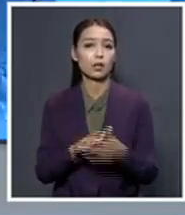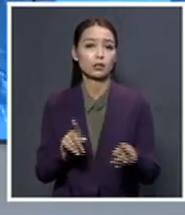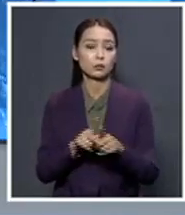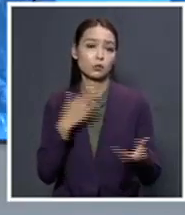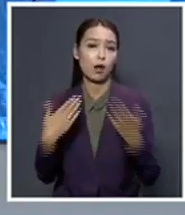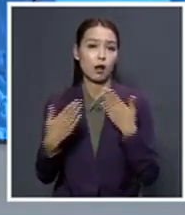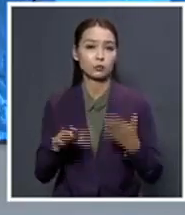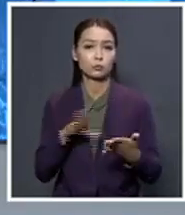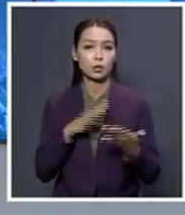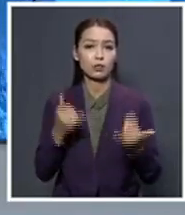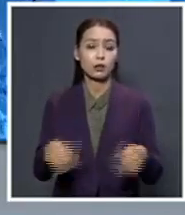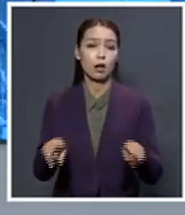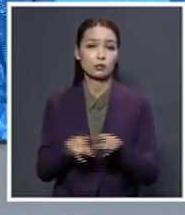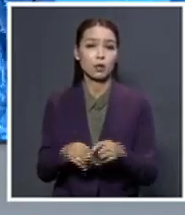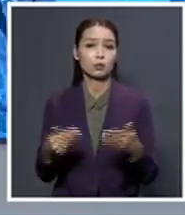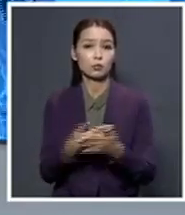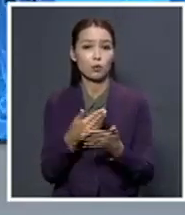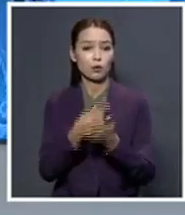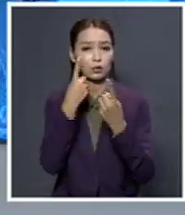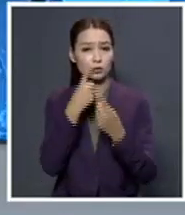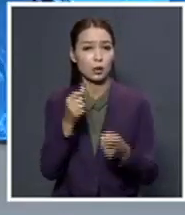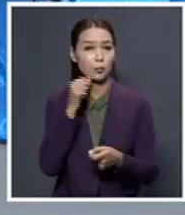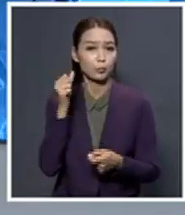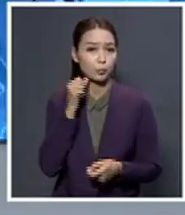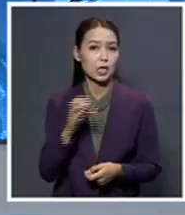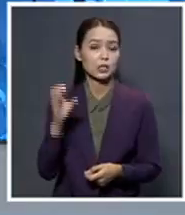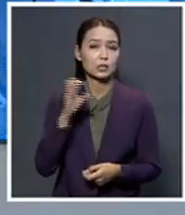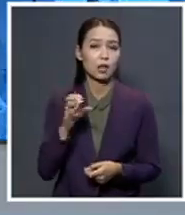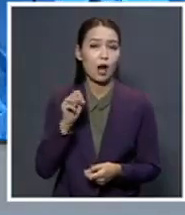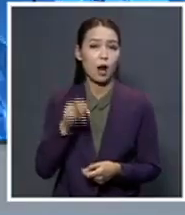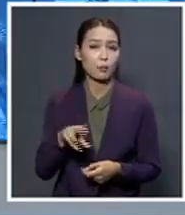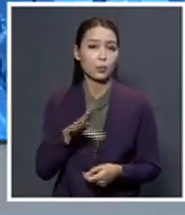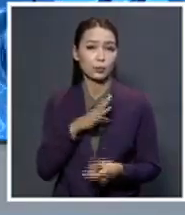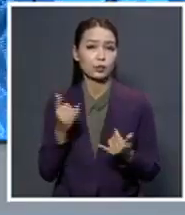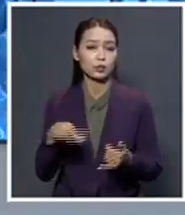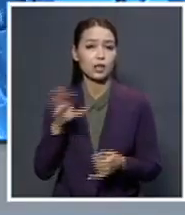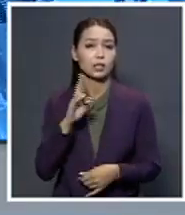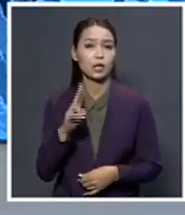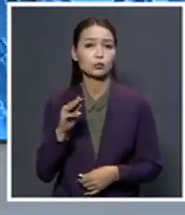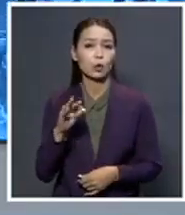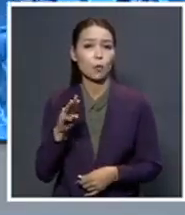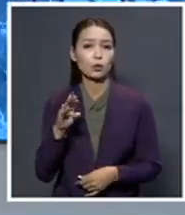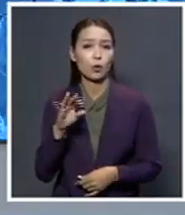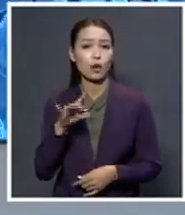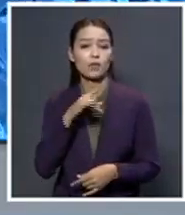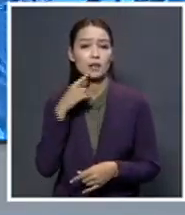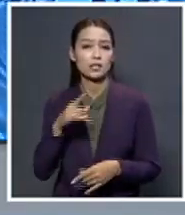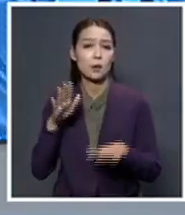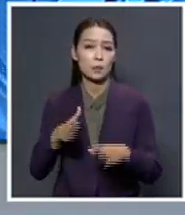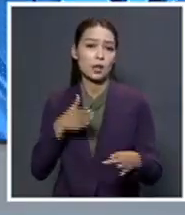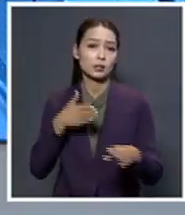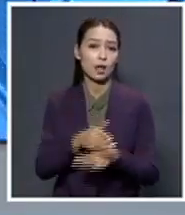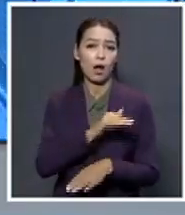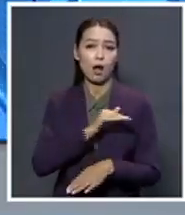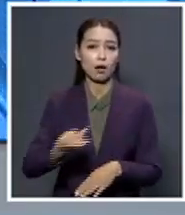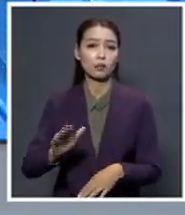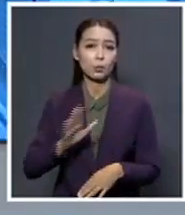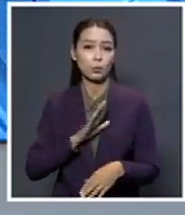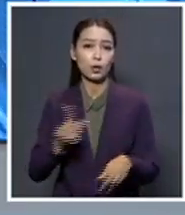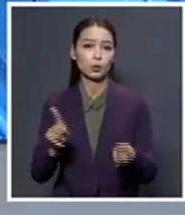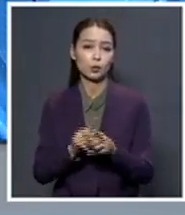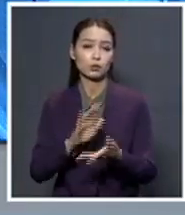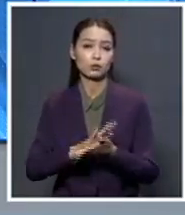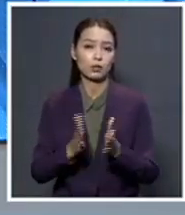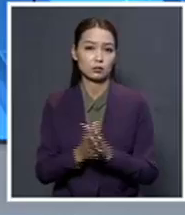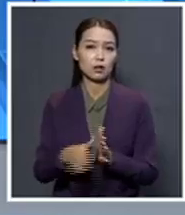талқылады. Сондай-ақ тараптар биыл сәуір айында ел президенті Қасым-Жомарт Тоқаевтың Ресейге ресми сапары аясында қол жеткізілген келісімдерді